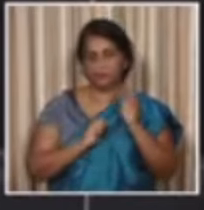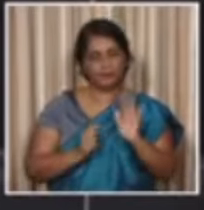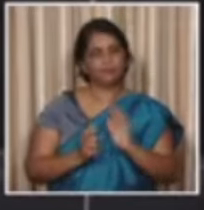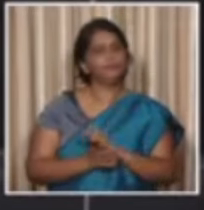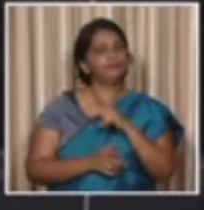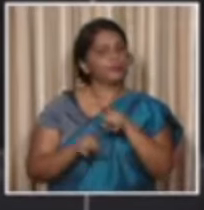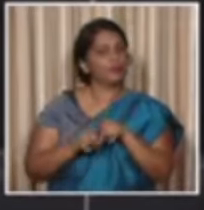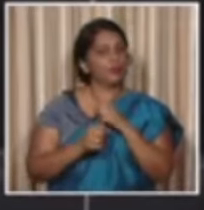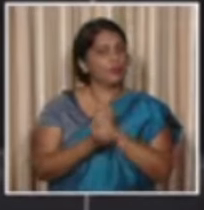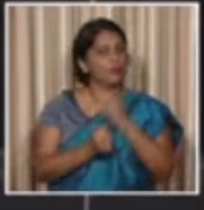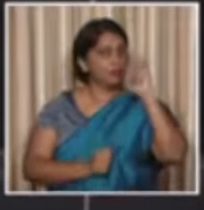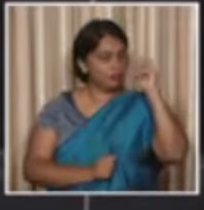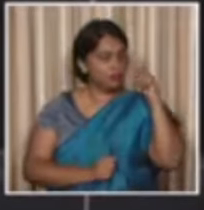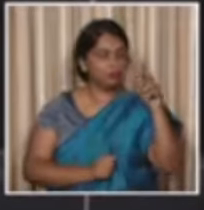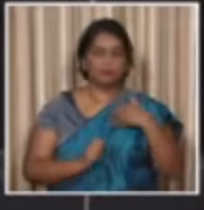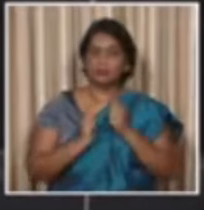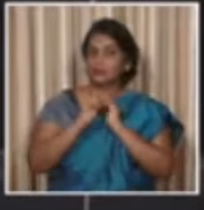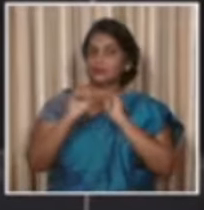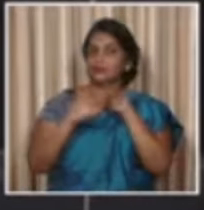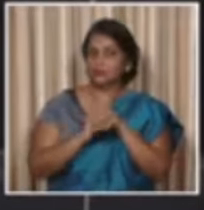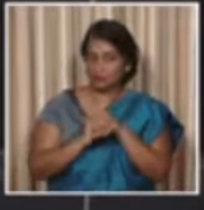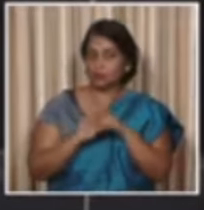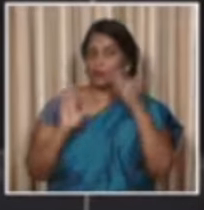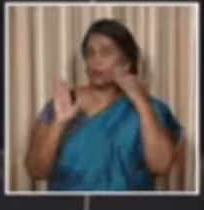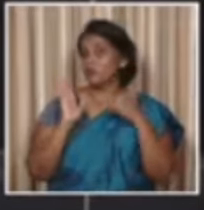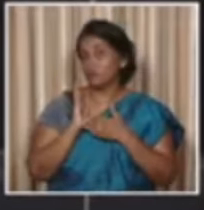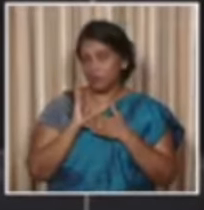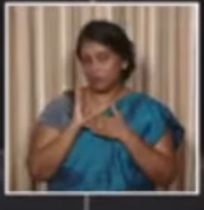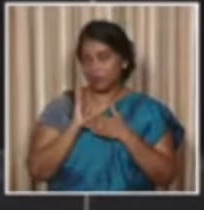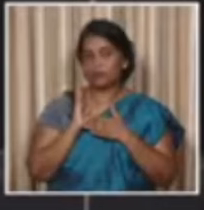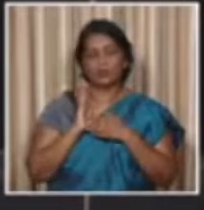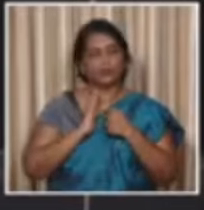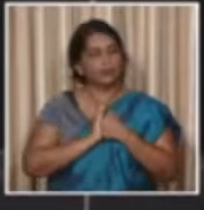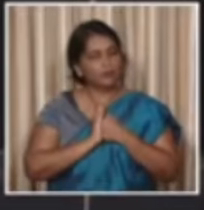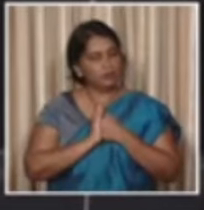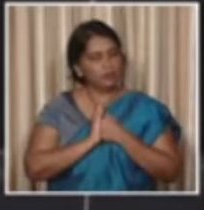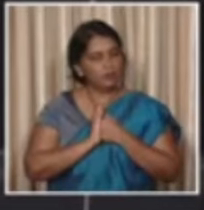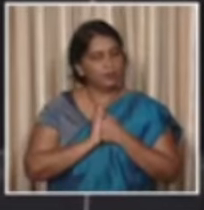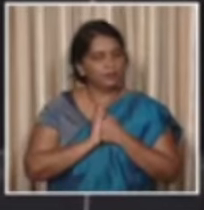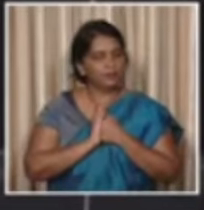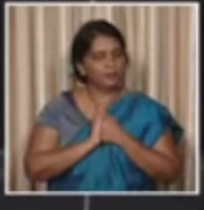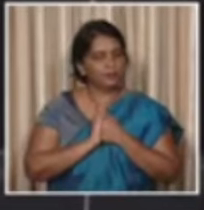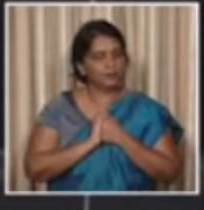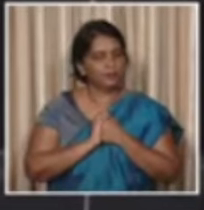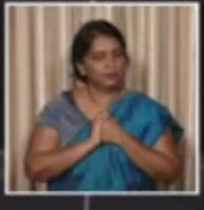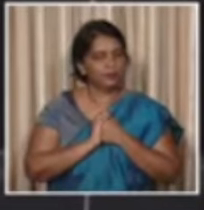ඒ නිසා පොලිස්පතිතුමාගේ පත්වීම පිළිබඳව ගරු